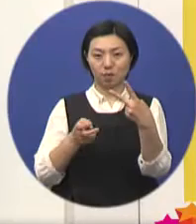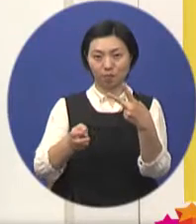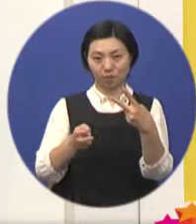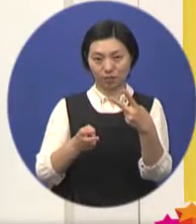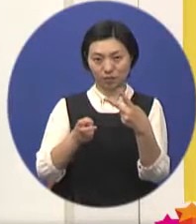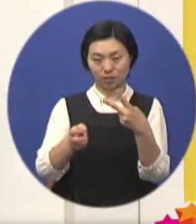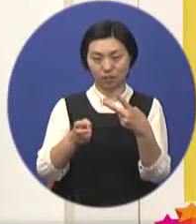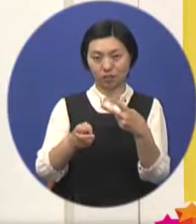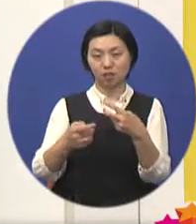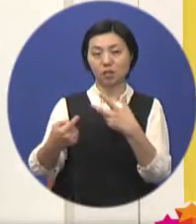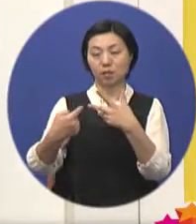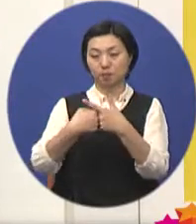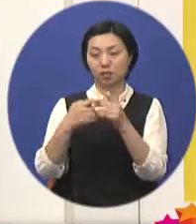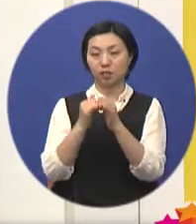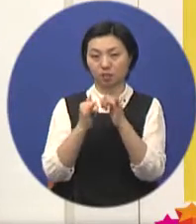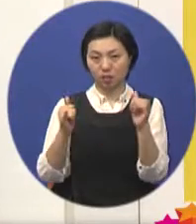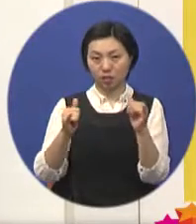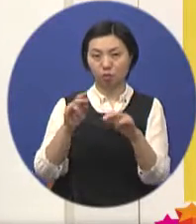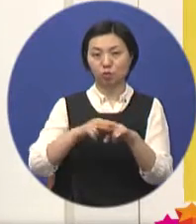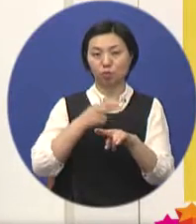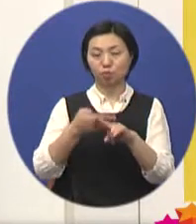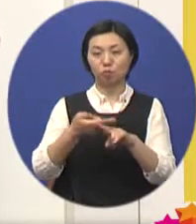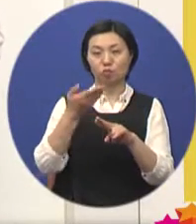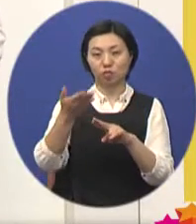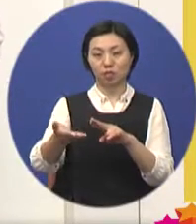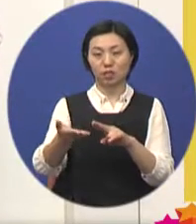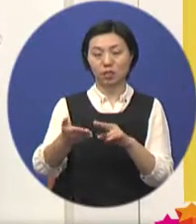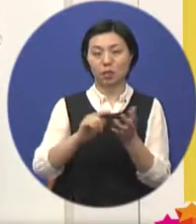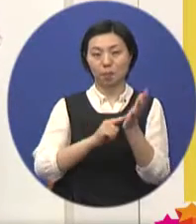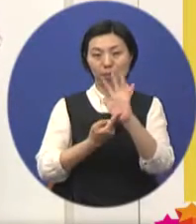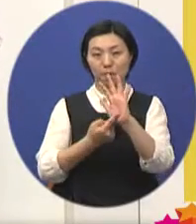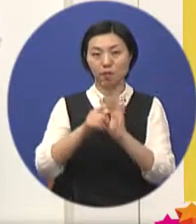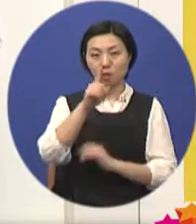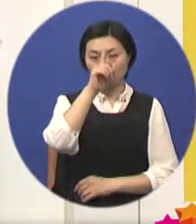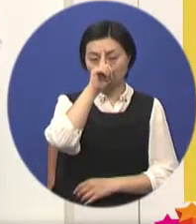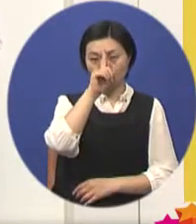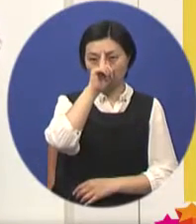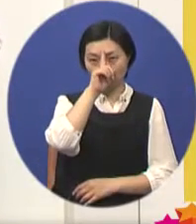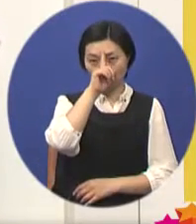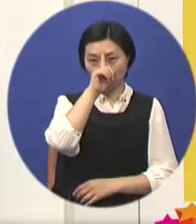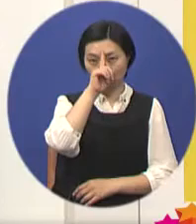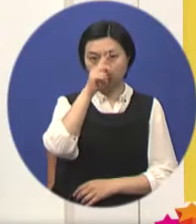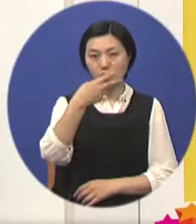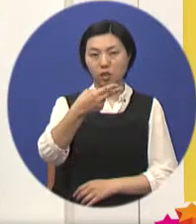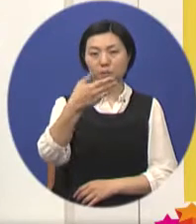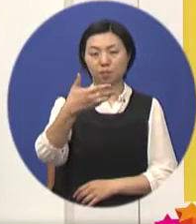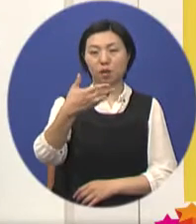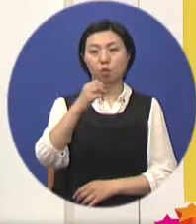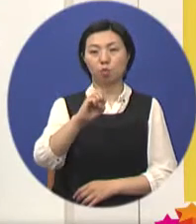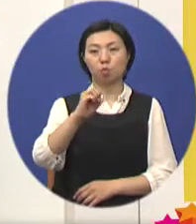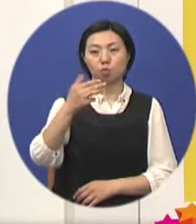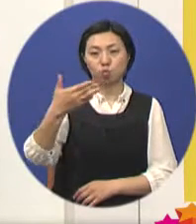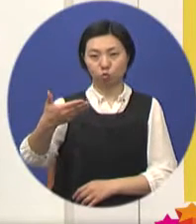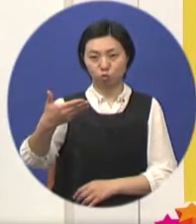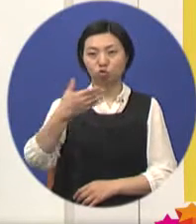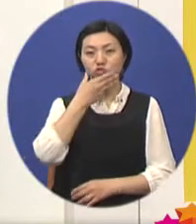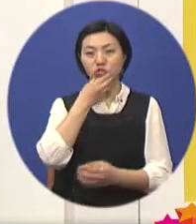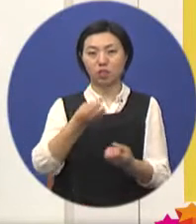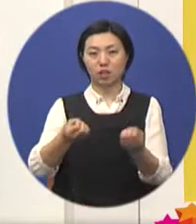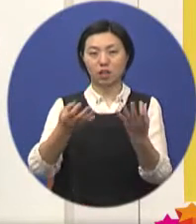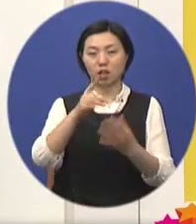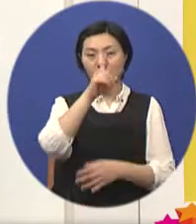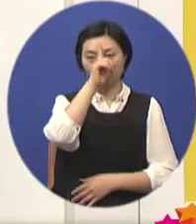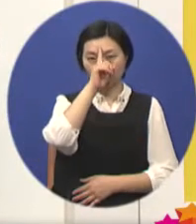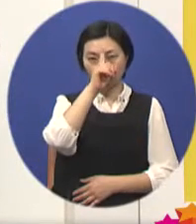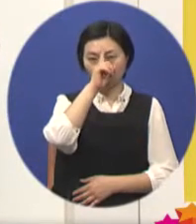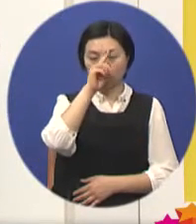정답자 먼저 네. 선물 드리겠습니다. 전화번호로 발표하겠습니다. 010으로 시작됩니다. 2809님 축하합니다. 축하합니다.